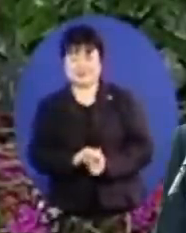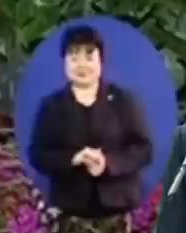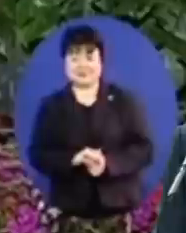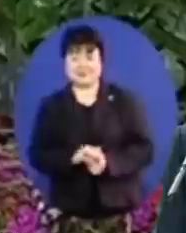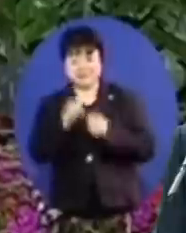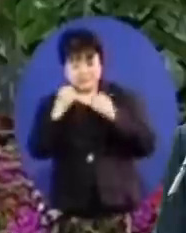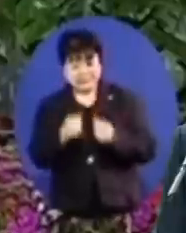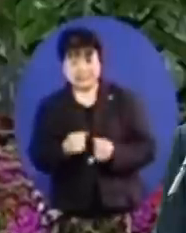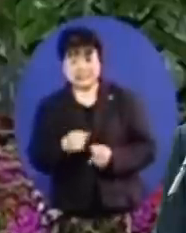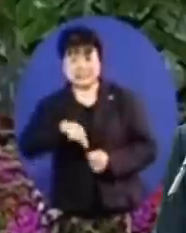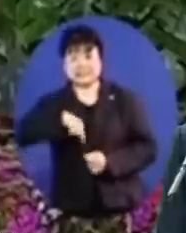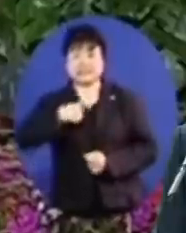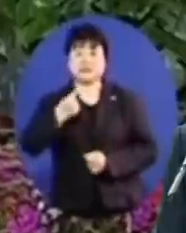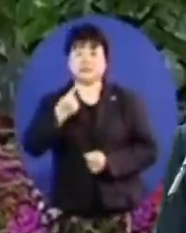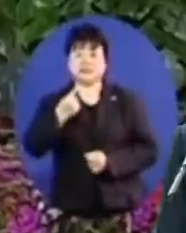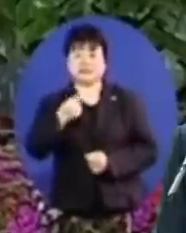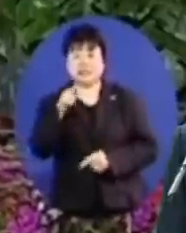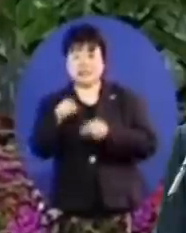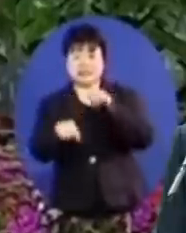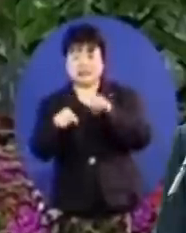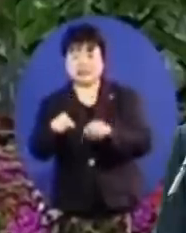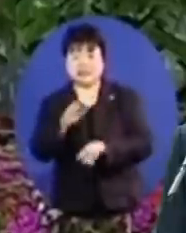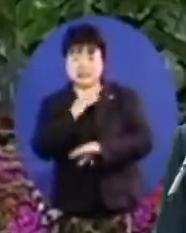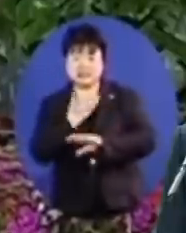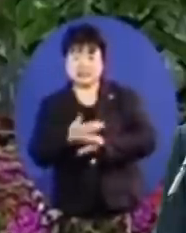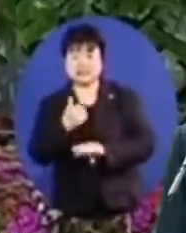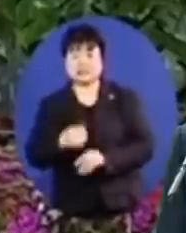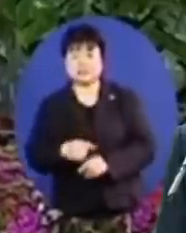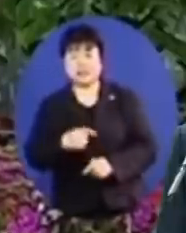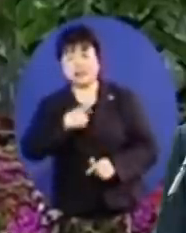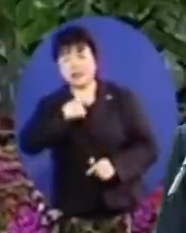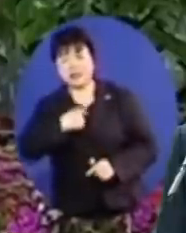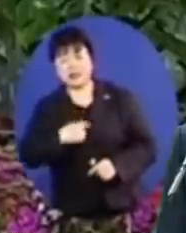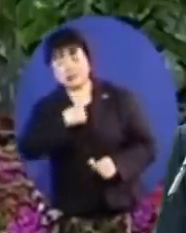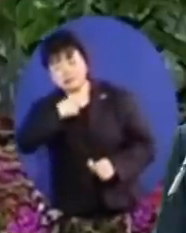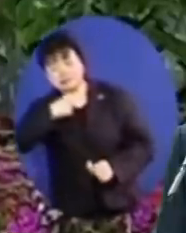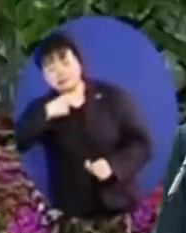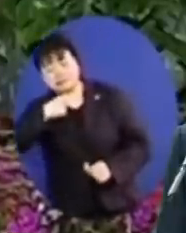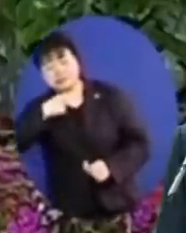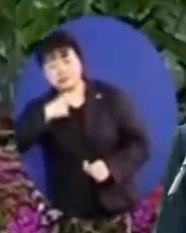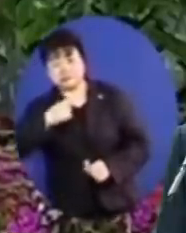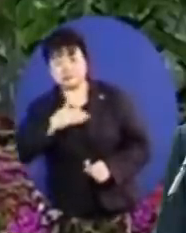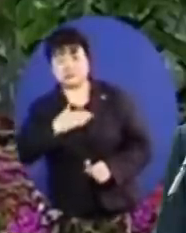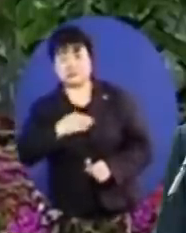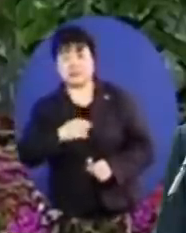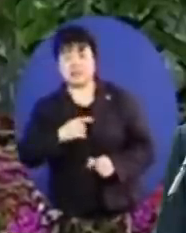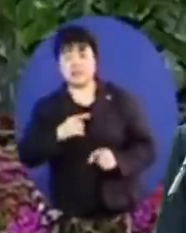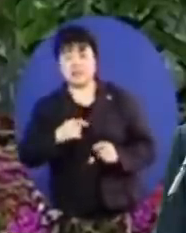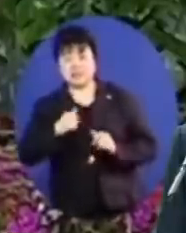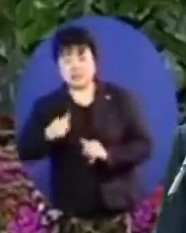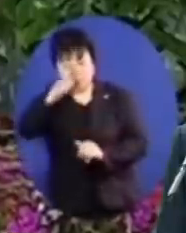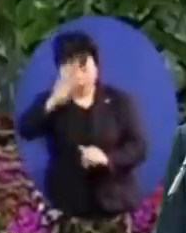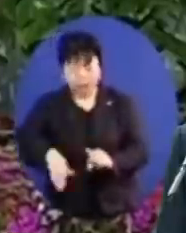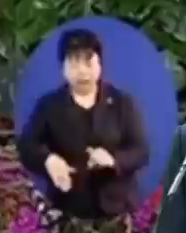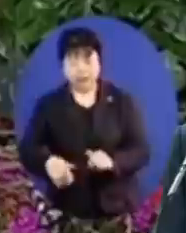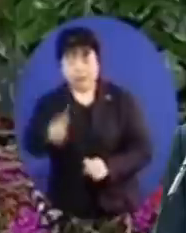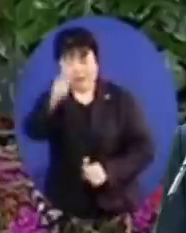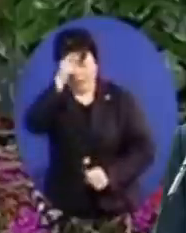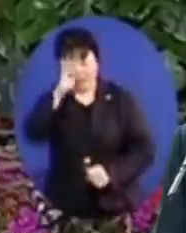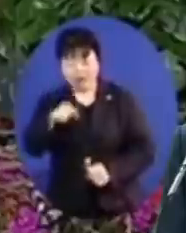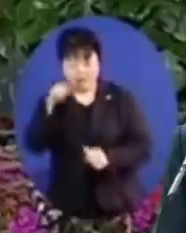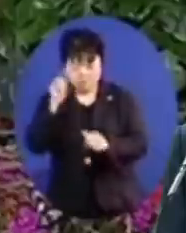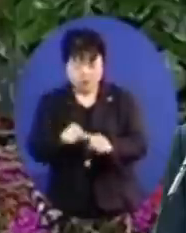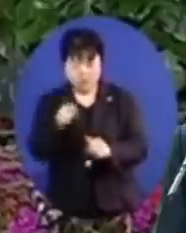인생이지 내가 걸어가는데 전부 끌려오라고 이런 방식으로 인생을 살면 안 되는